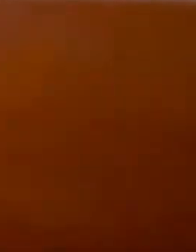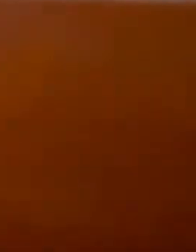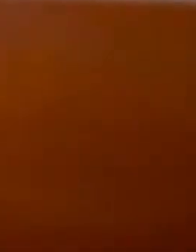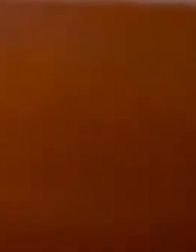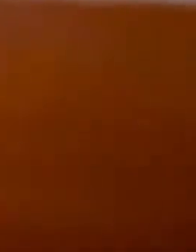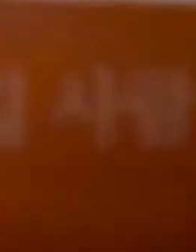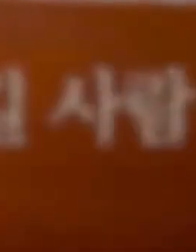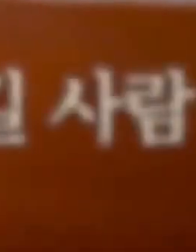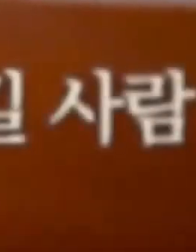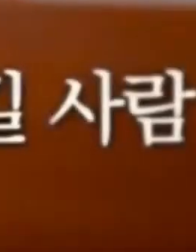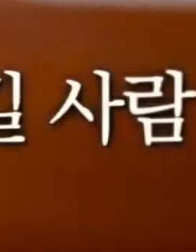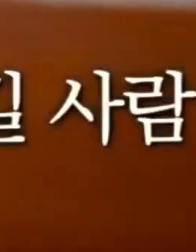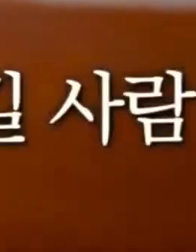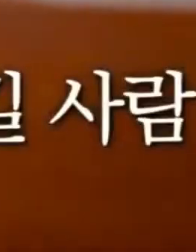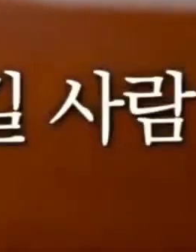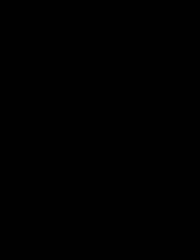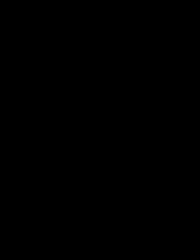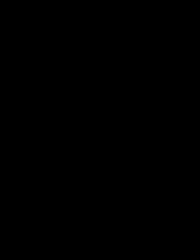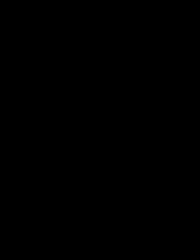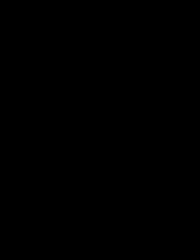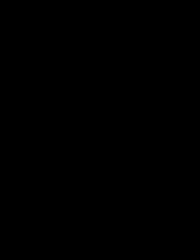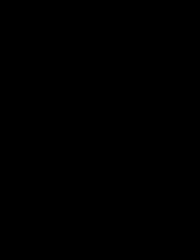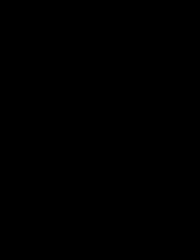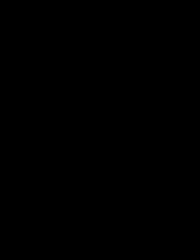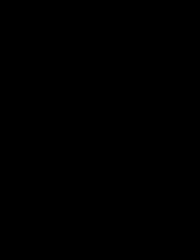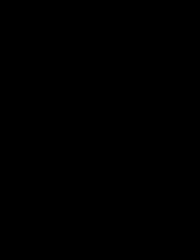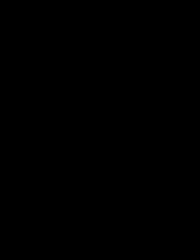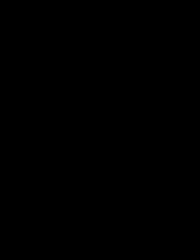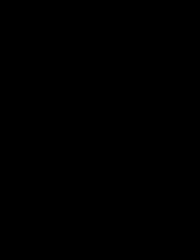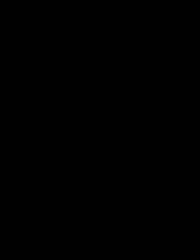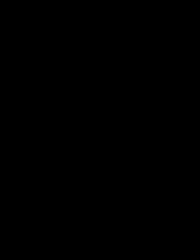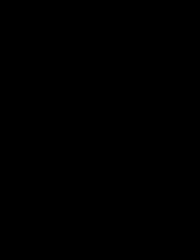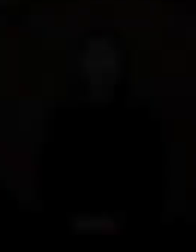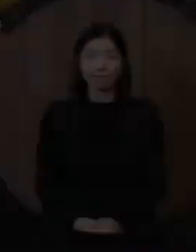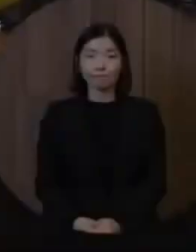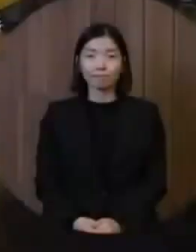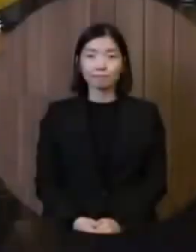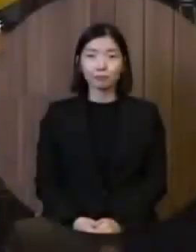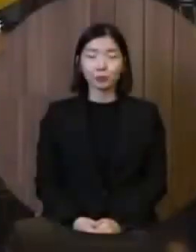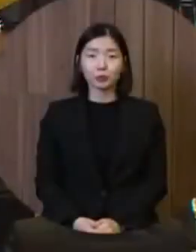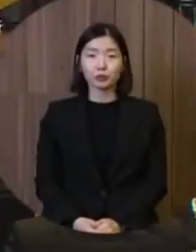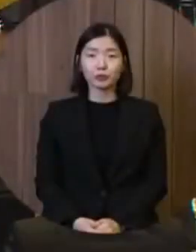지킬 사람, 이길 사람, 홍영표입니다.